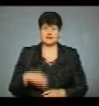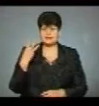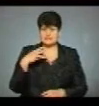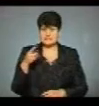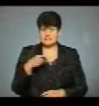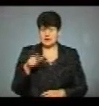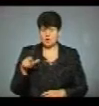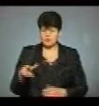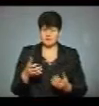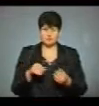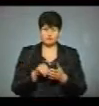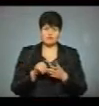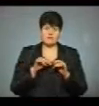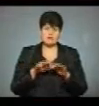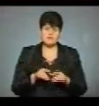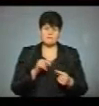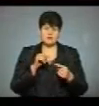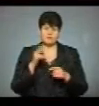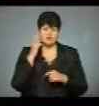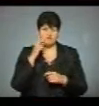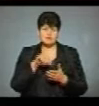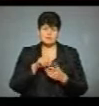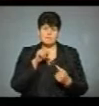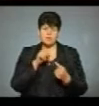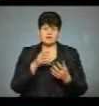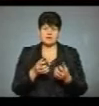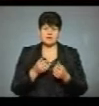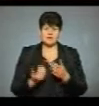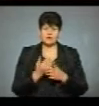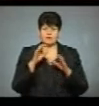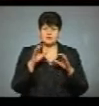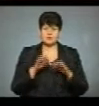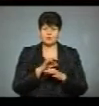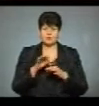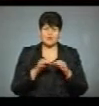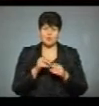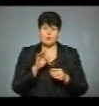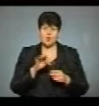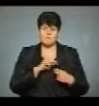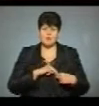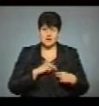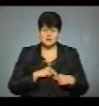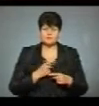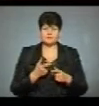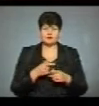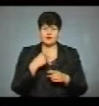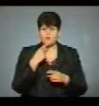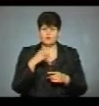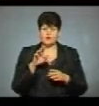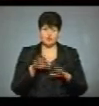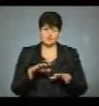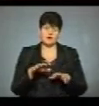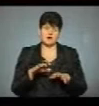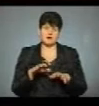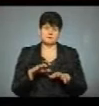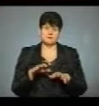Тернополян взяли участь в акції протесту в Києві. Вони виступили проти прийняття нового законопроєкту про працю. За словами голови Тернопільської обласної ради